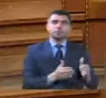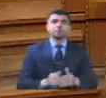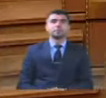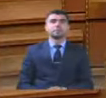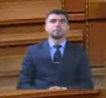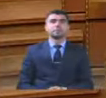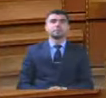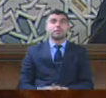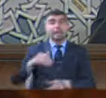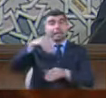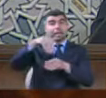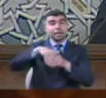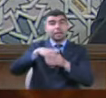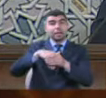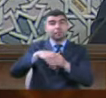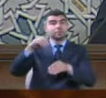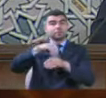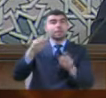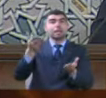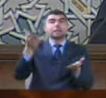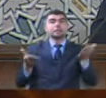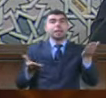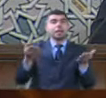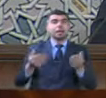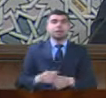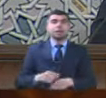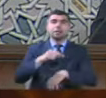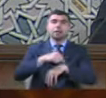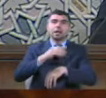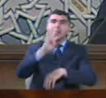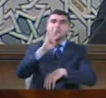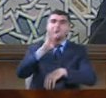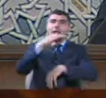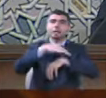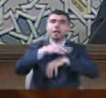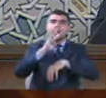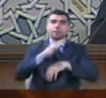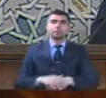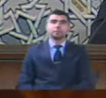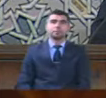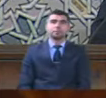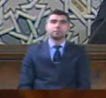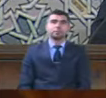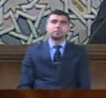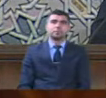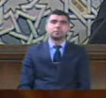الكلمة لفريق الاستقلالي للوحدة والتعادلية في حدود 4 دقائق.